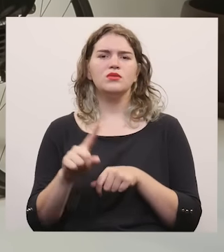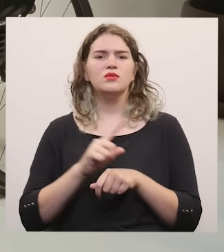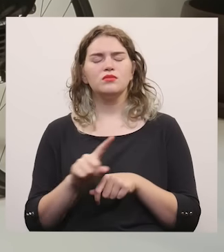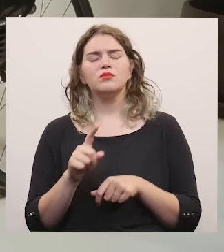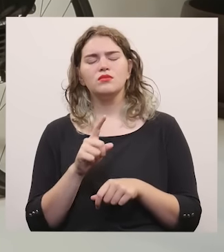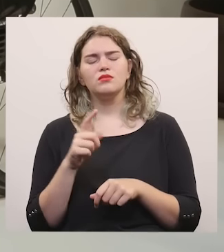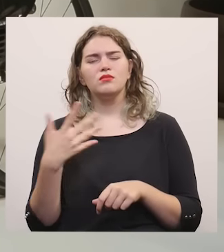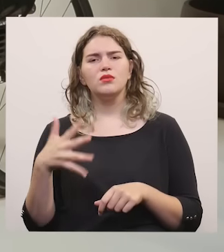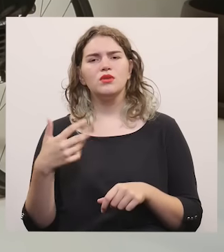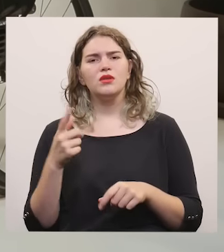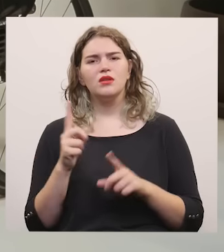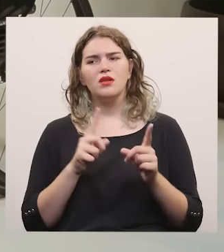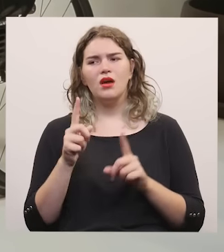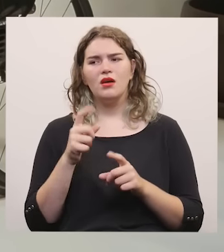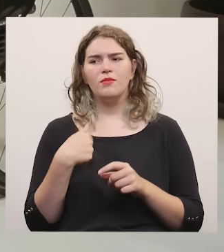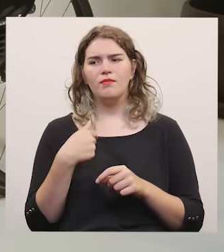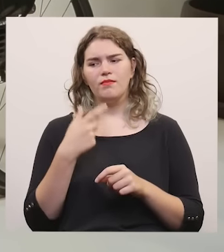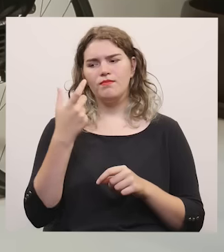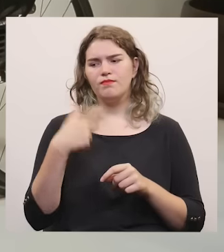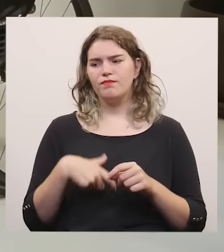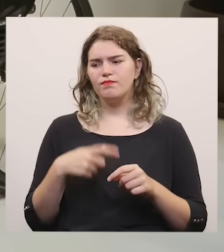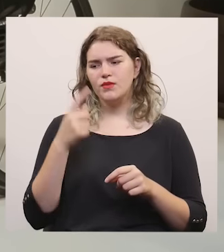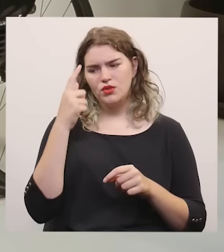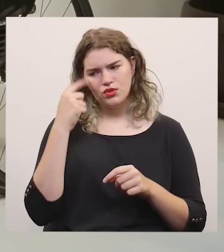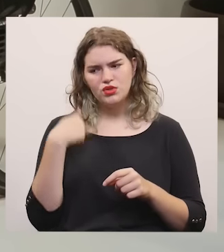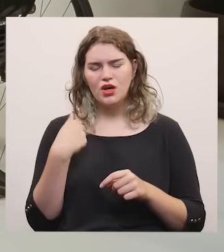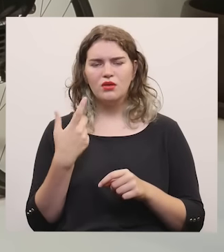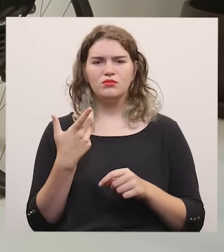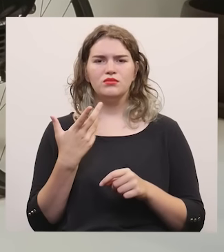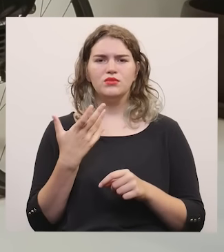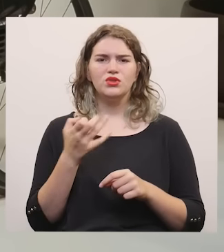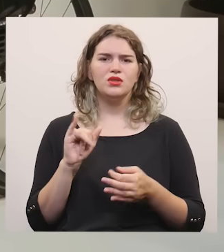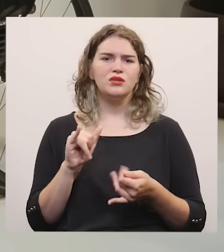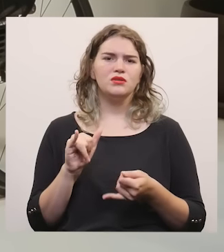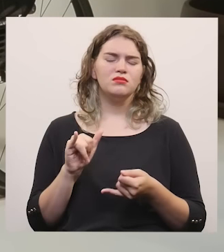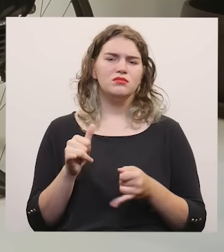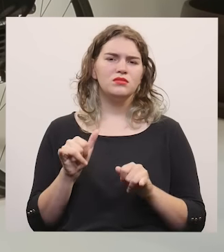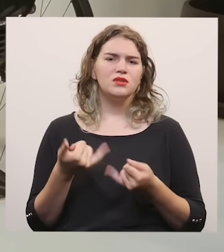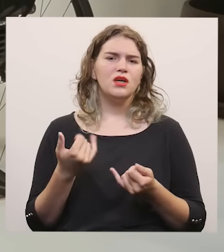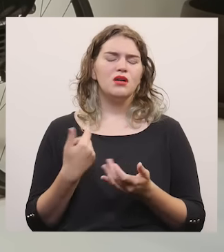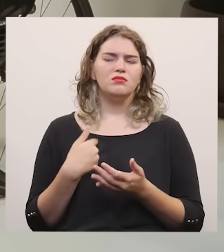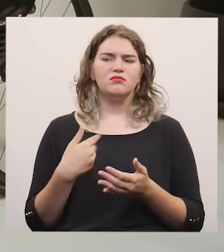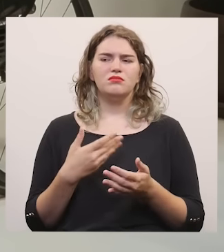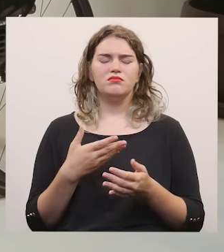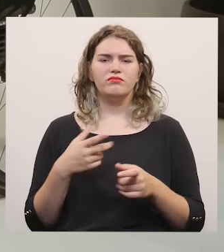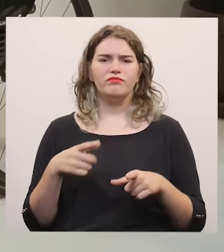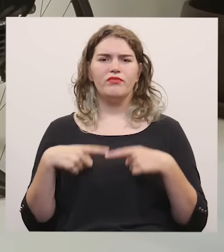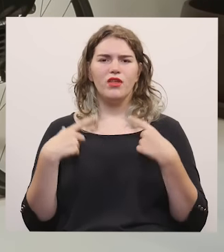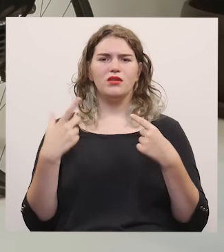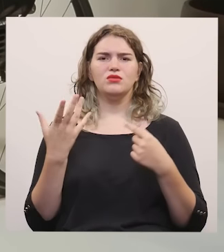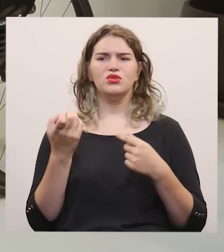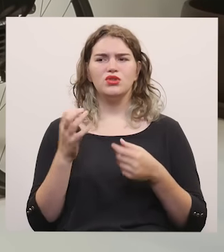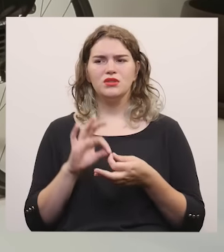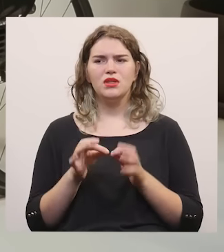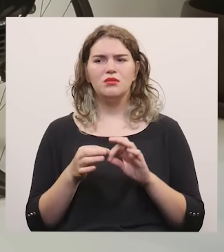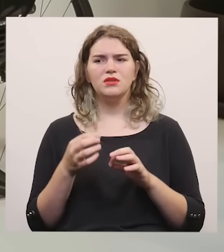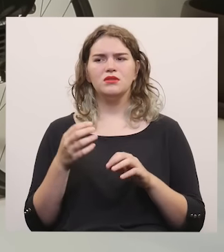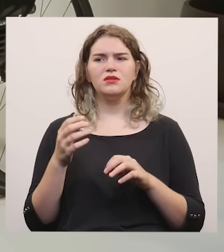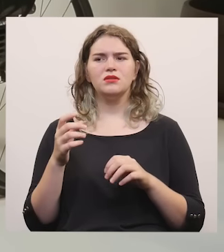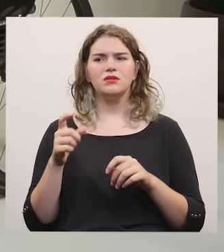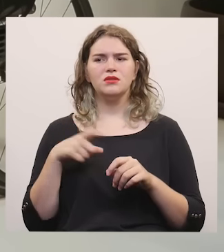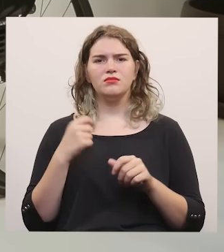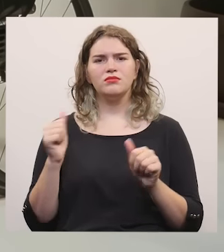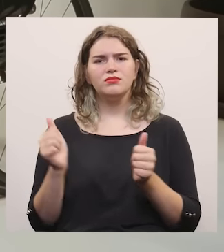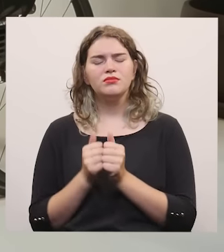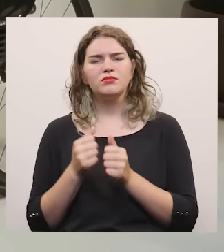extraordinar, eu, dat fiind situația și știind diagnosticul și prin câte am trecut și așa mai departe și ce presupune să stea cineva